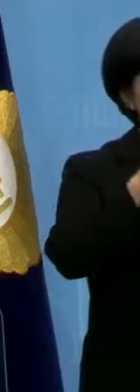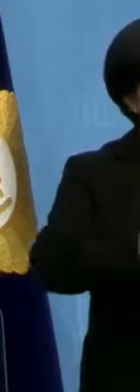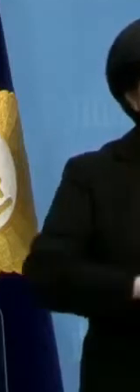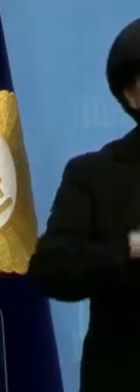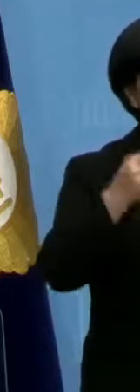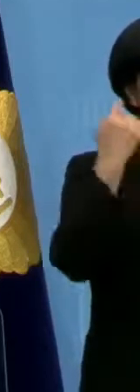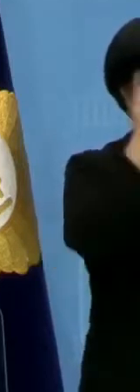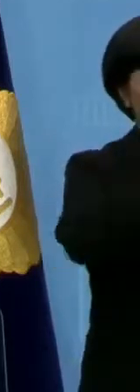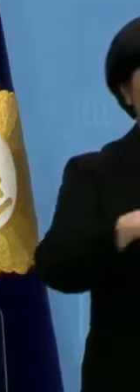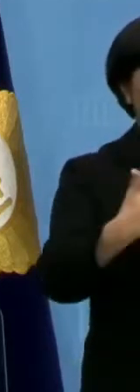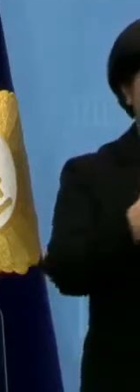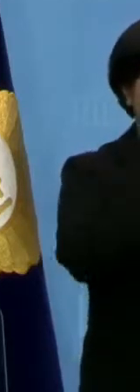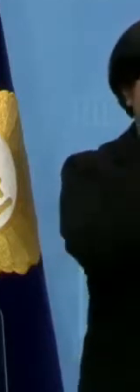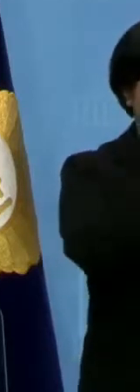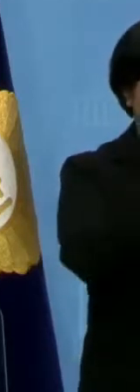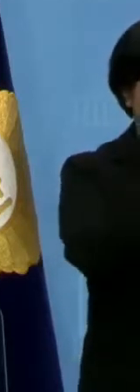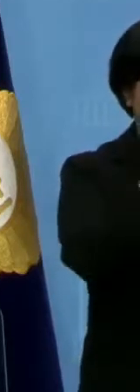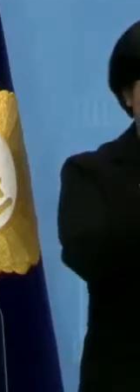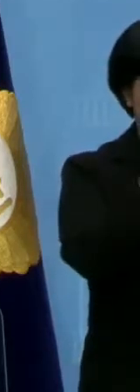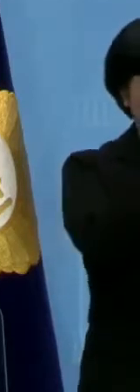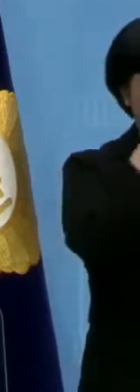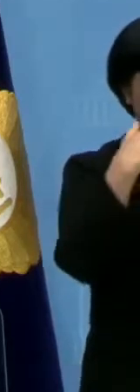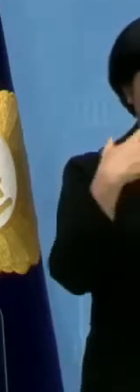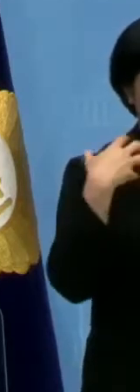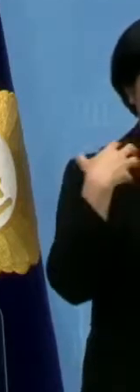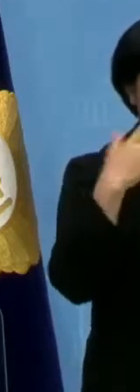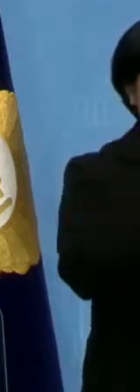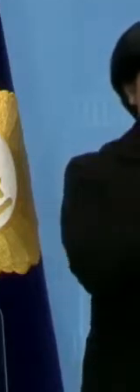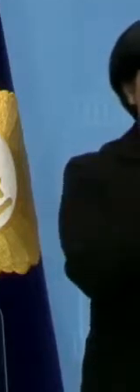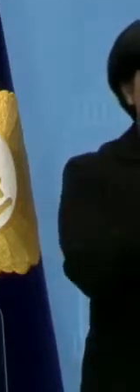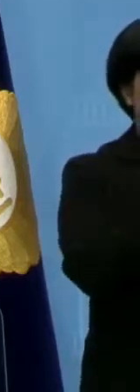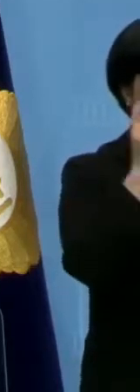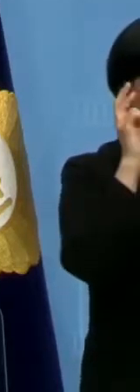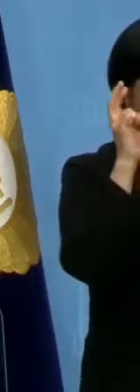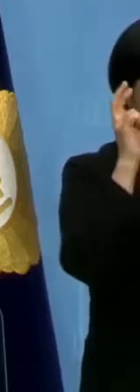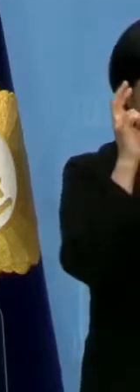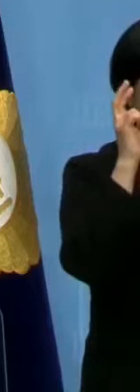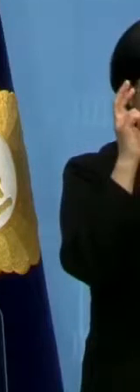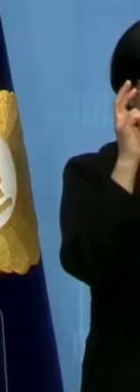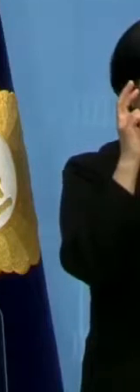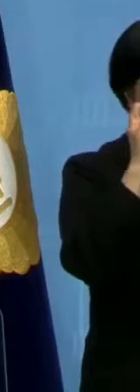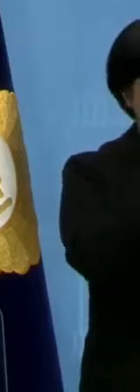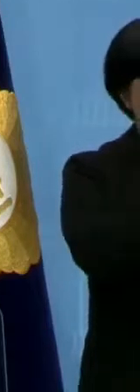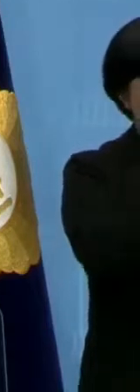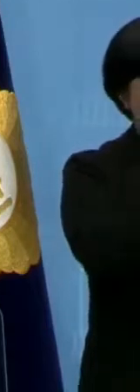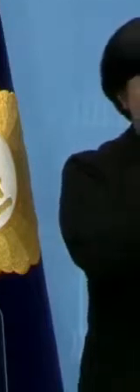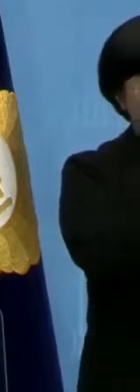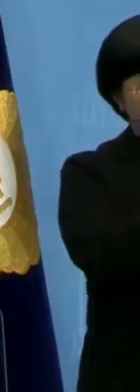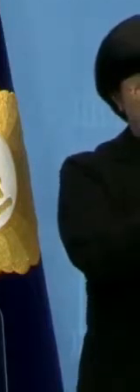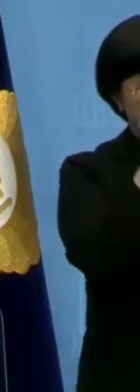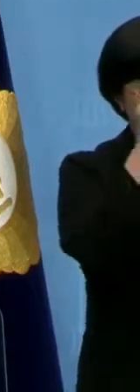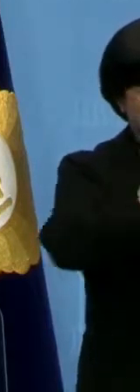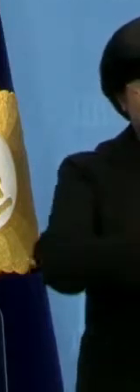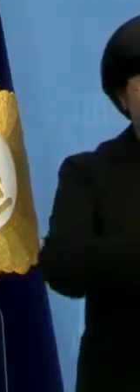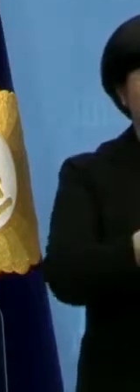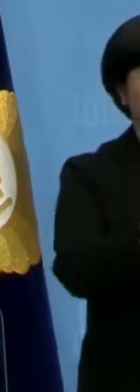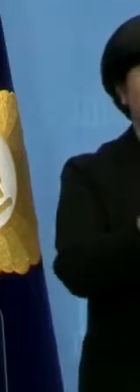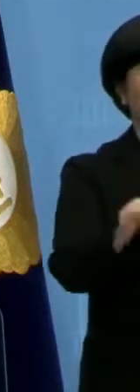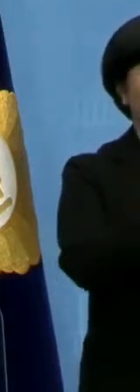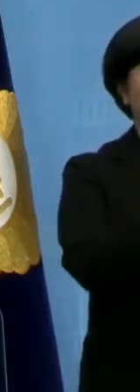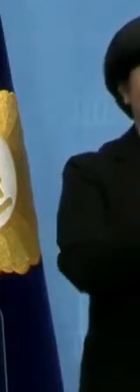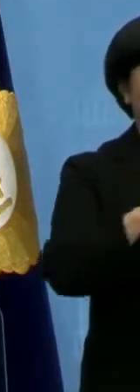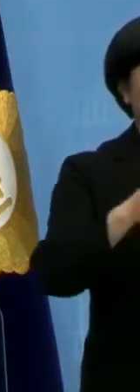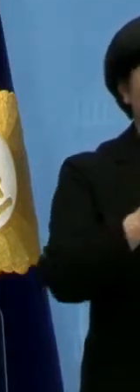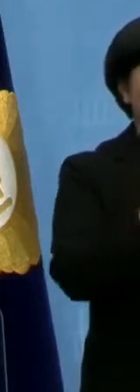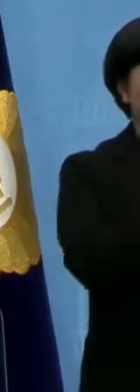계획이 불투명해졌습니다. 정부는 협력업체의 줄 도산을 막기 위해 금융 지원을